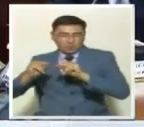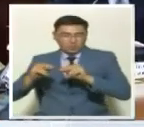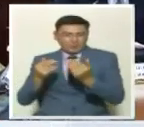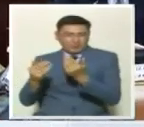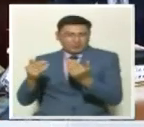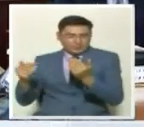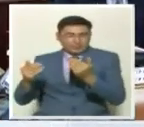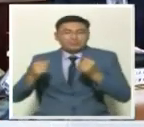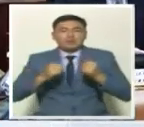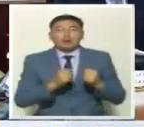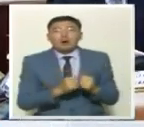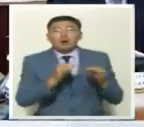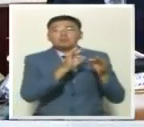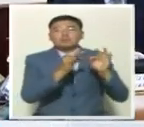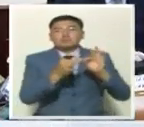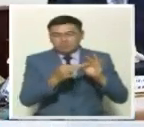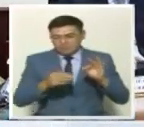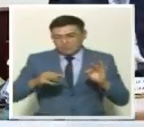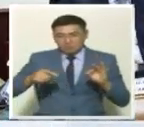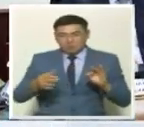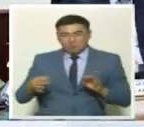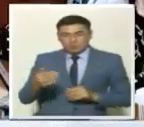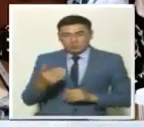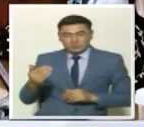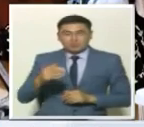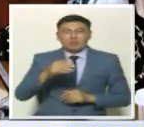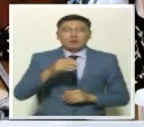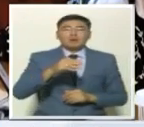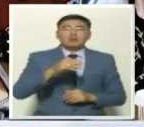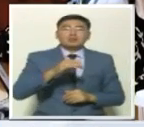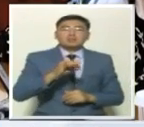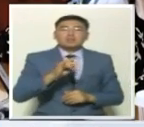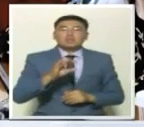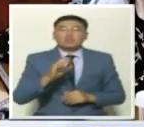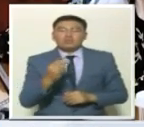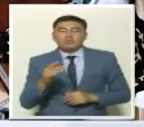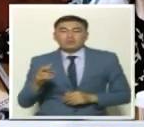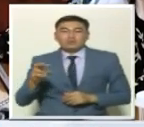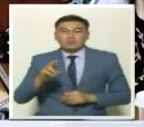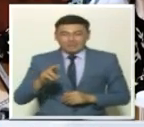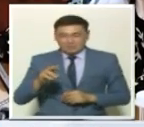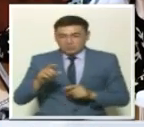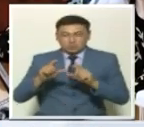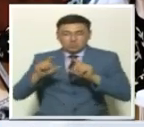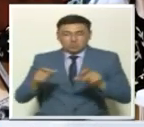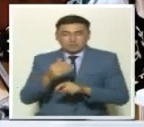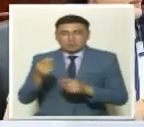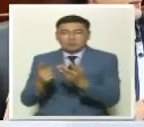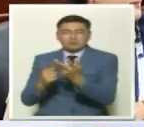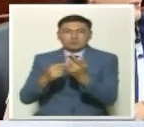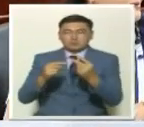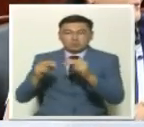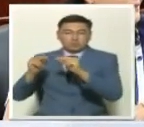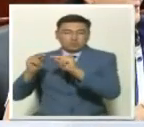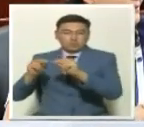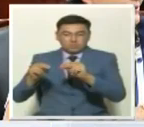айында өтіп, оған қатысқан облысымыздың білім инновация лице-интернатының 5 бірдей шәкірті жеңімпаз атанды. Осло қаласында өткен